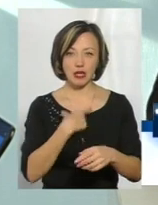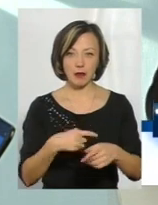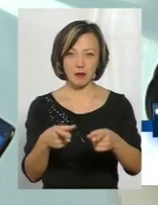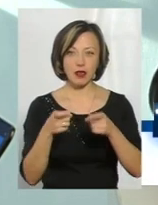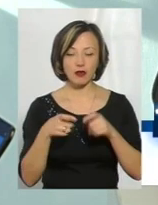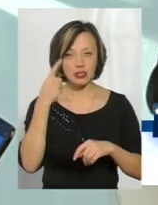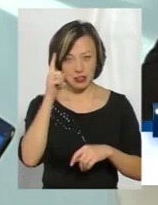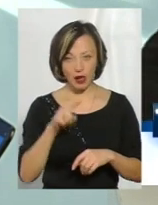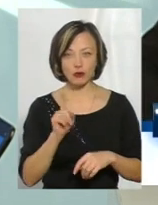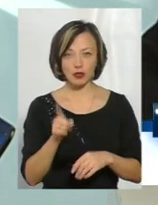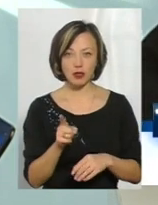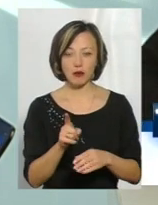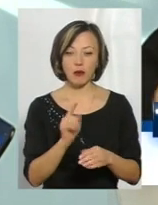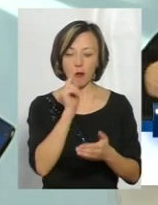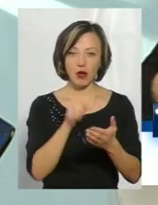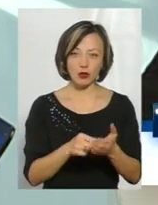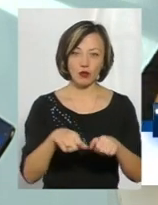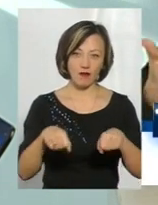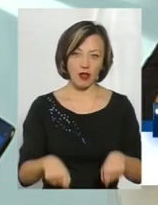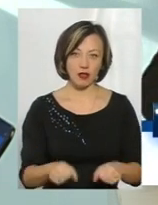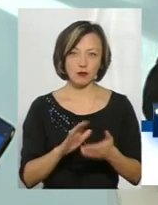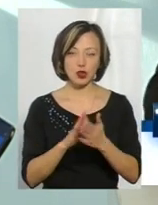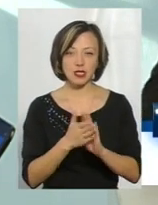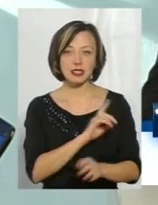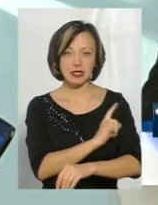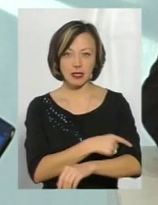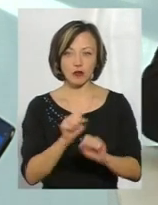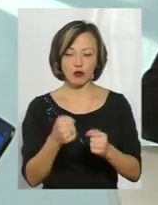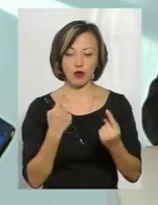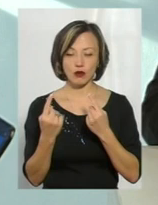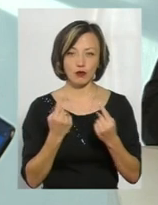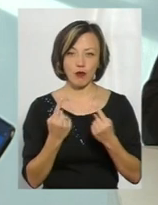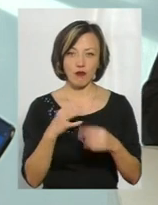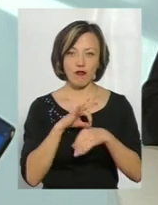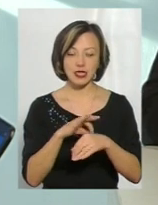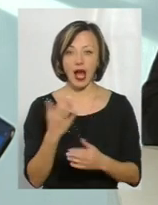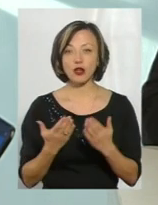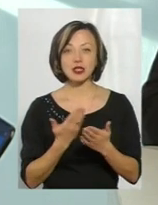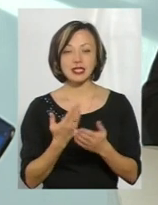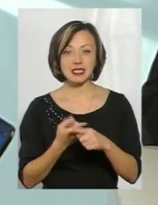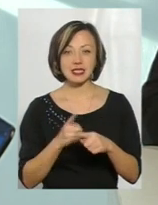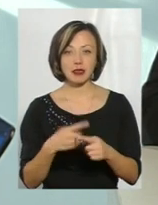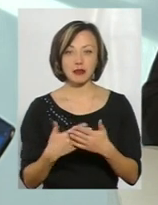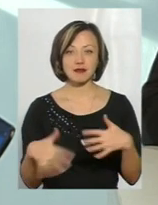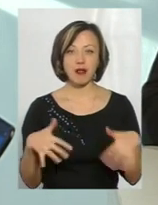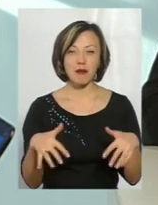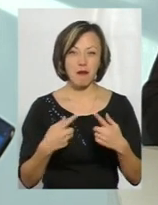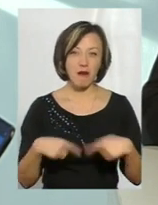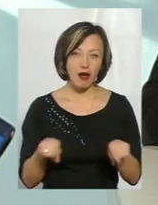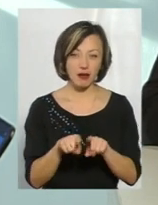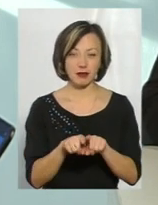Тому що вони знають, що вони пройдуть по тому чи іншому округу, і з позиції сили вони можуть вести розмову. А якщо це досить, ну, слабка